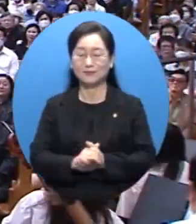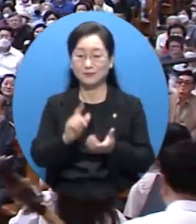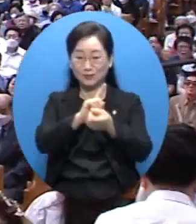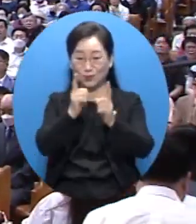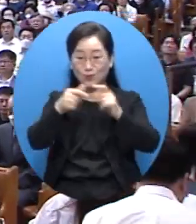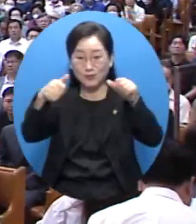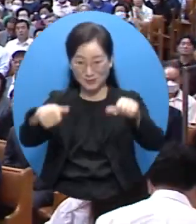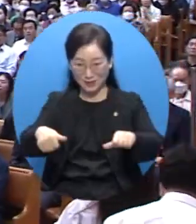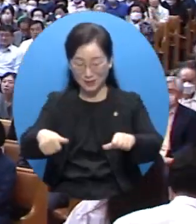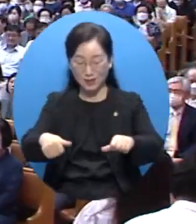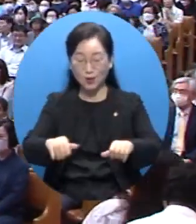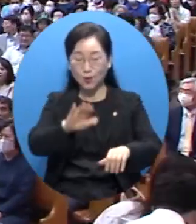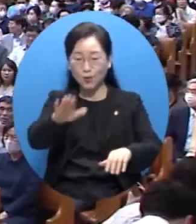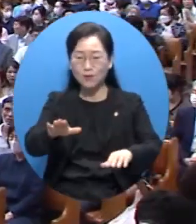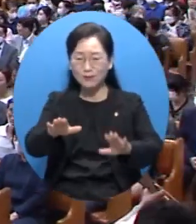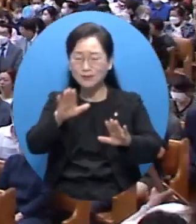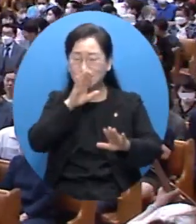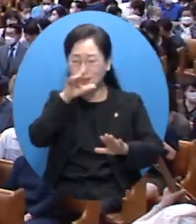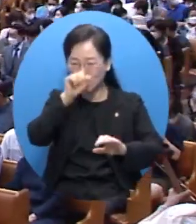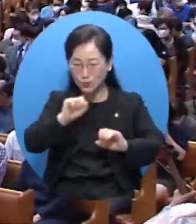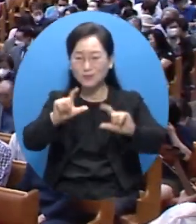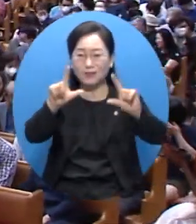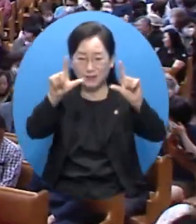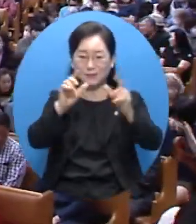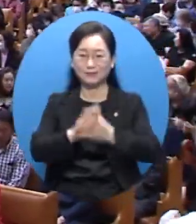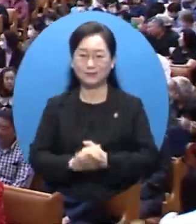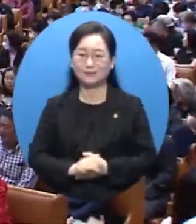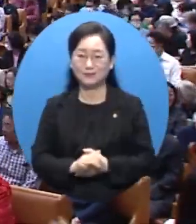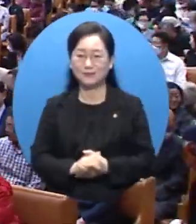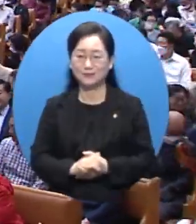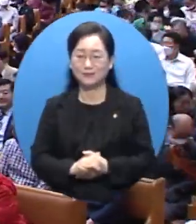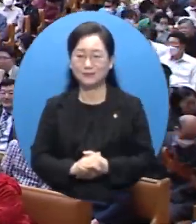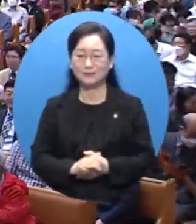인사 나누겠습니다. 오늘은 참으로 좋은 날입니다.